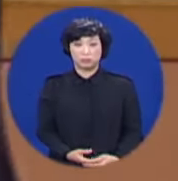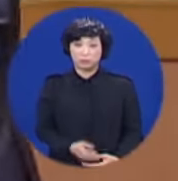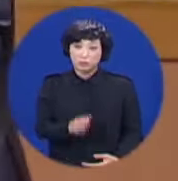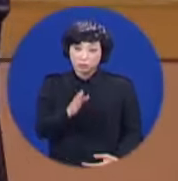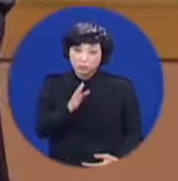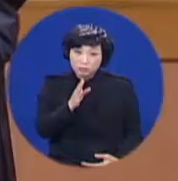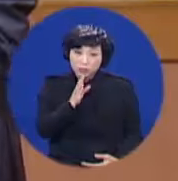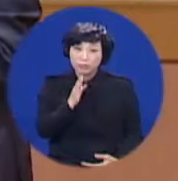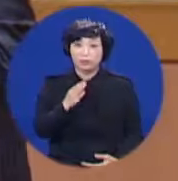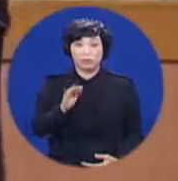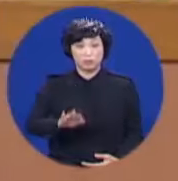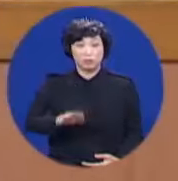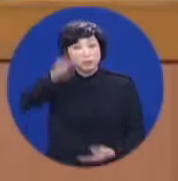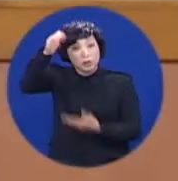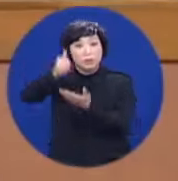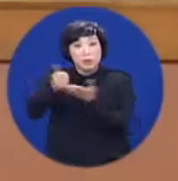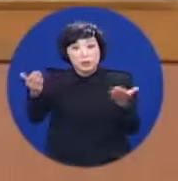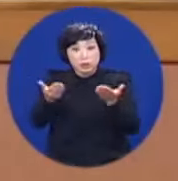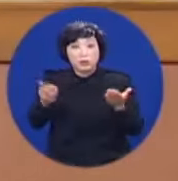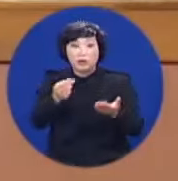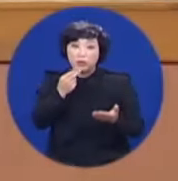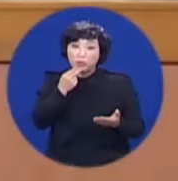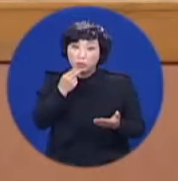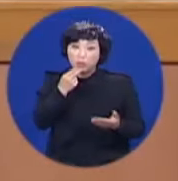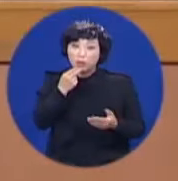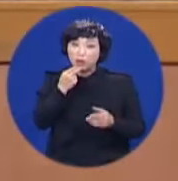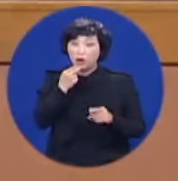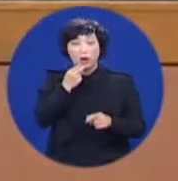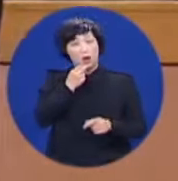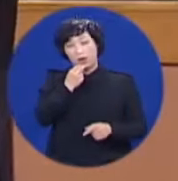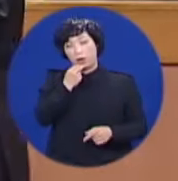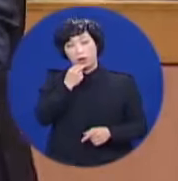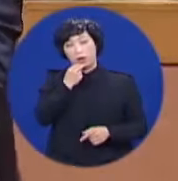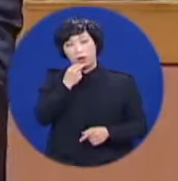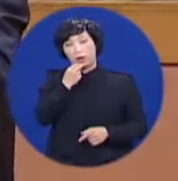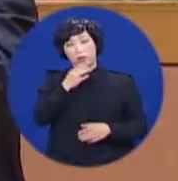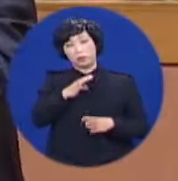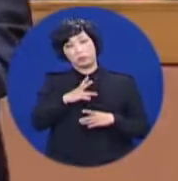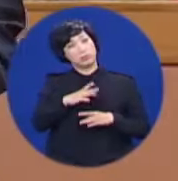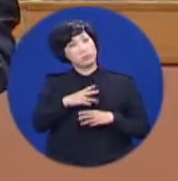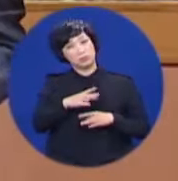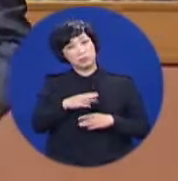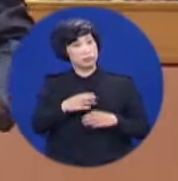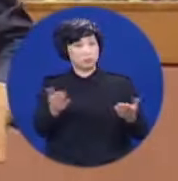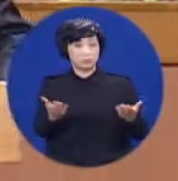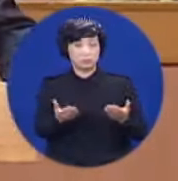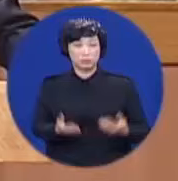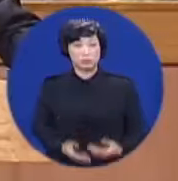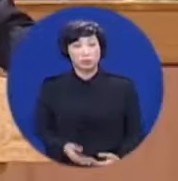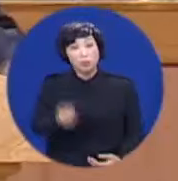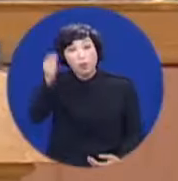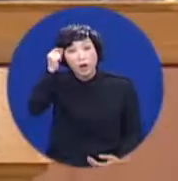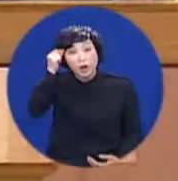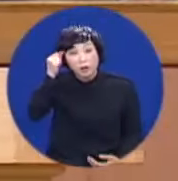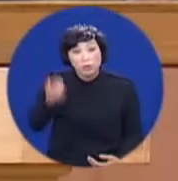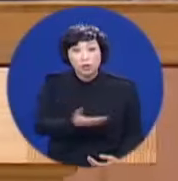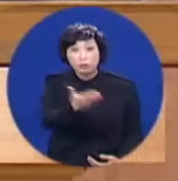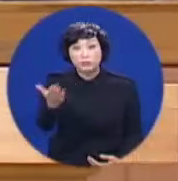정말로 성령의 역사가 없다는 것이 얼마나 두려우냐. 왜 두려우냐?